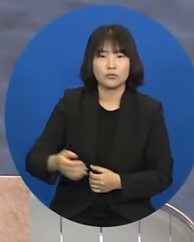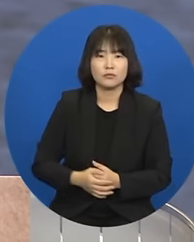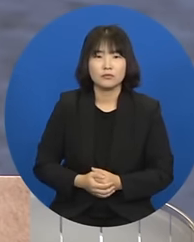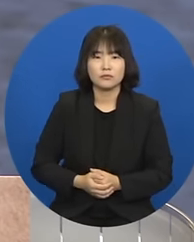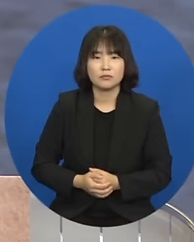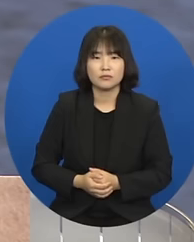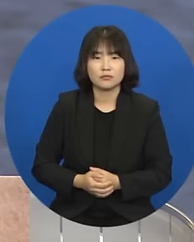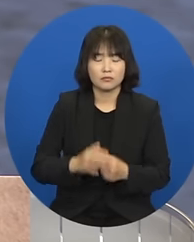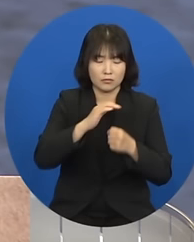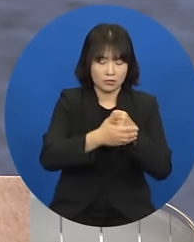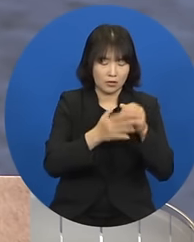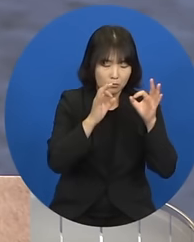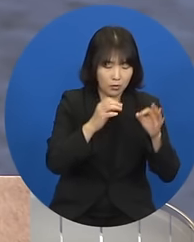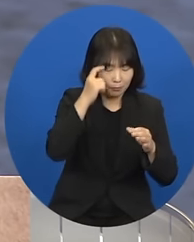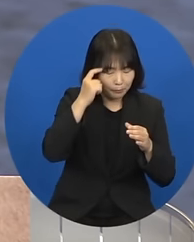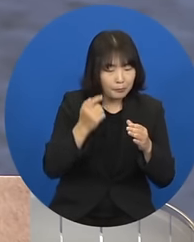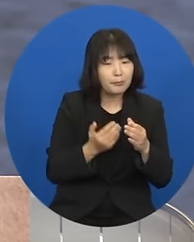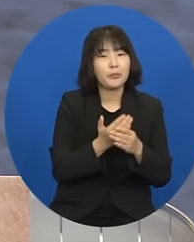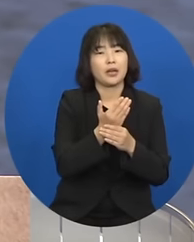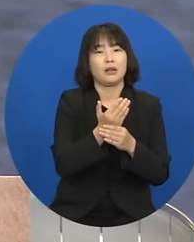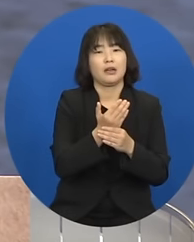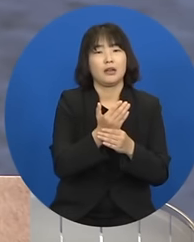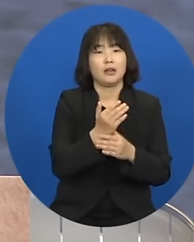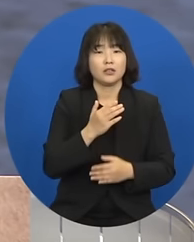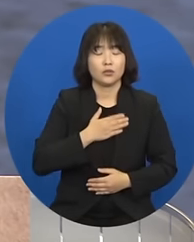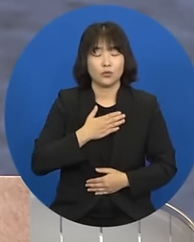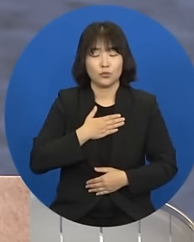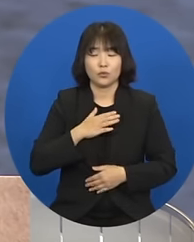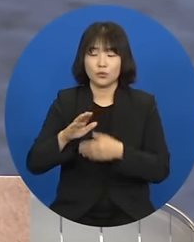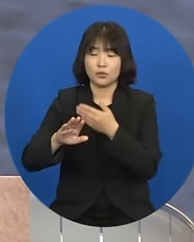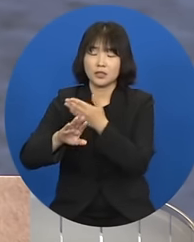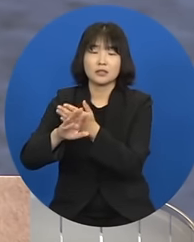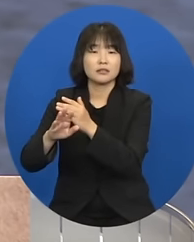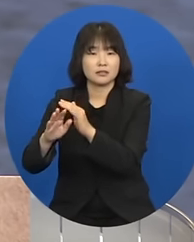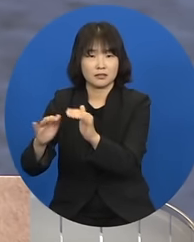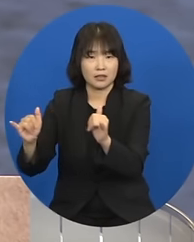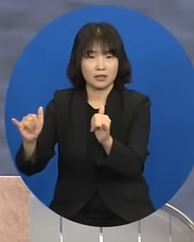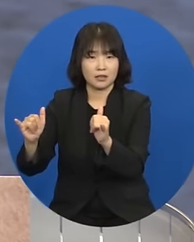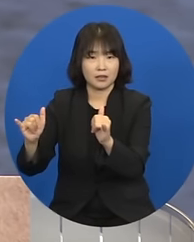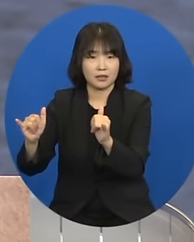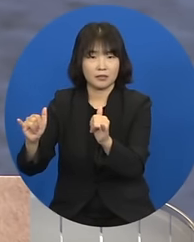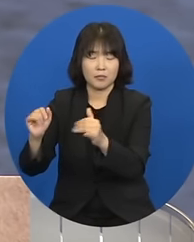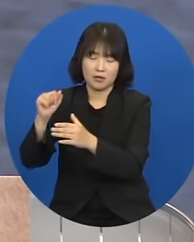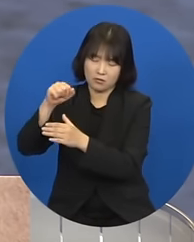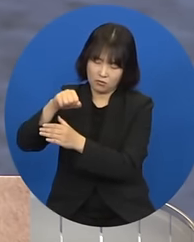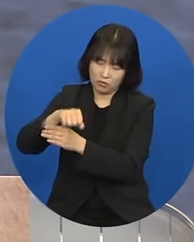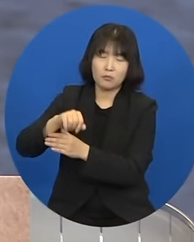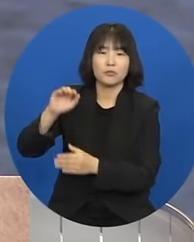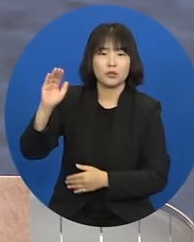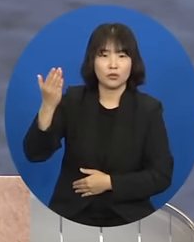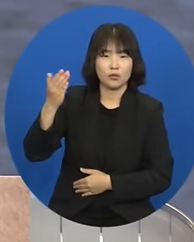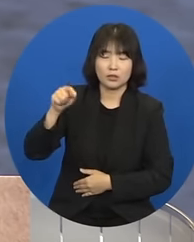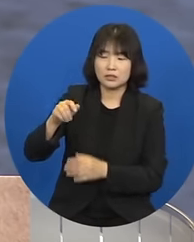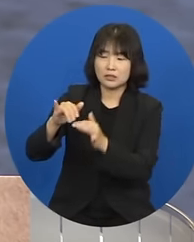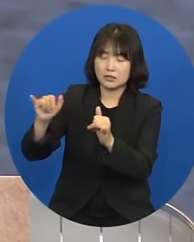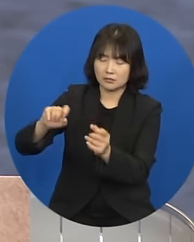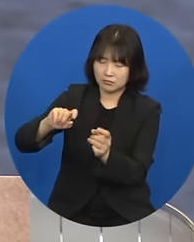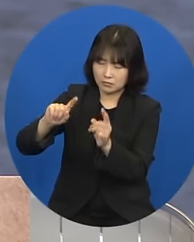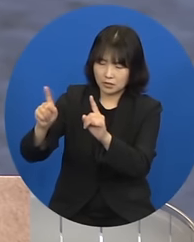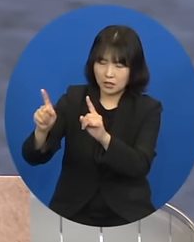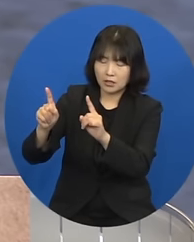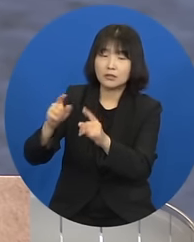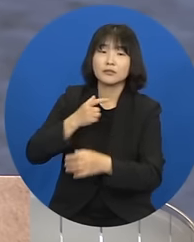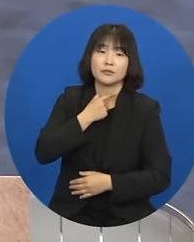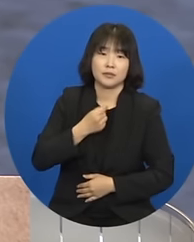그 생각이 들더라. 주님, 저도 누군가에게 열매가 되어서 그 사람을 살리는 사람이 되기를